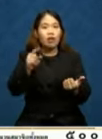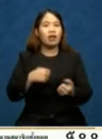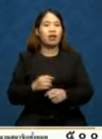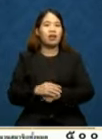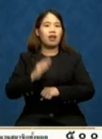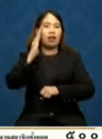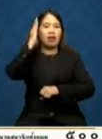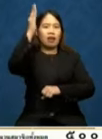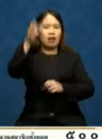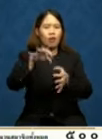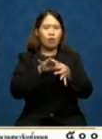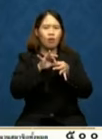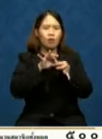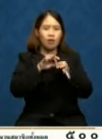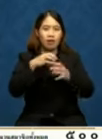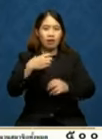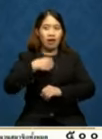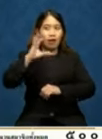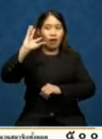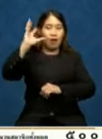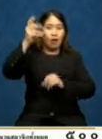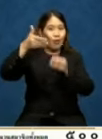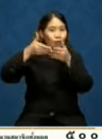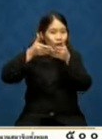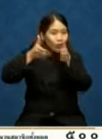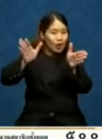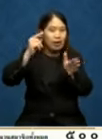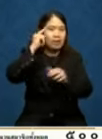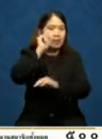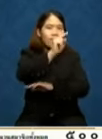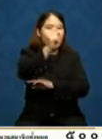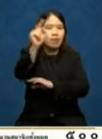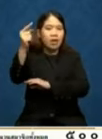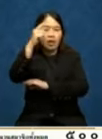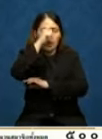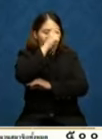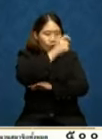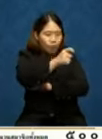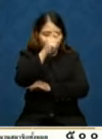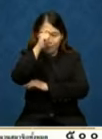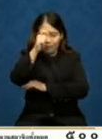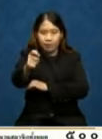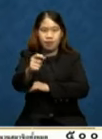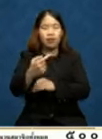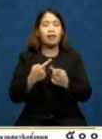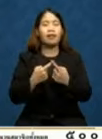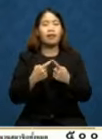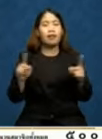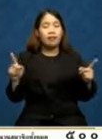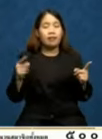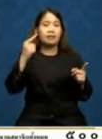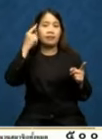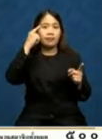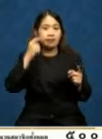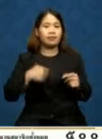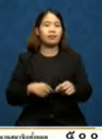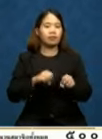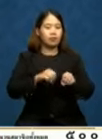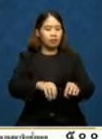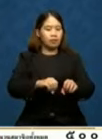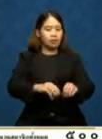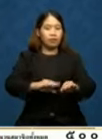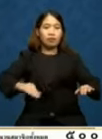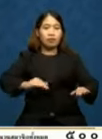ตลูกหลานให้มองโลกกว้างคิดสร้างสรรค์เคารพความแตกต่างแต่ท่านประธานคะเราจะสร้างเด็กเยาวชนให้เ